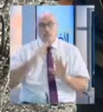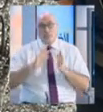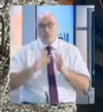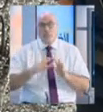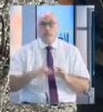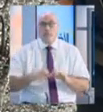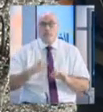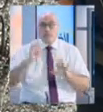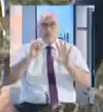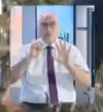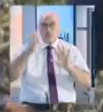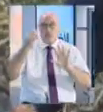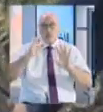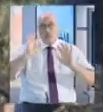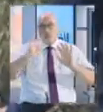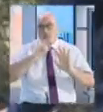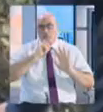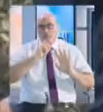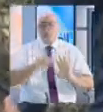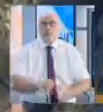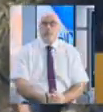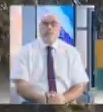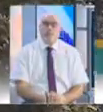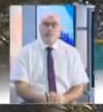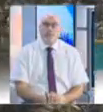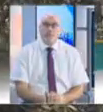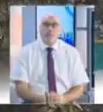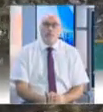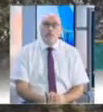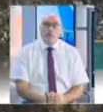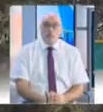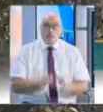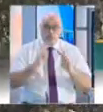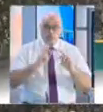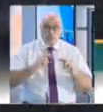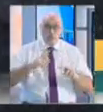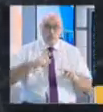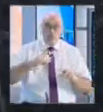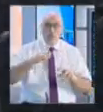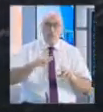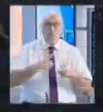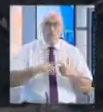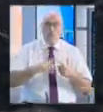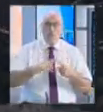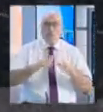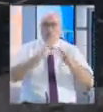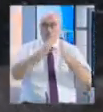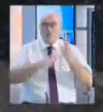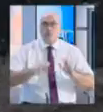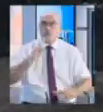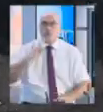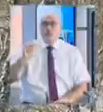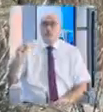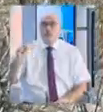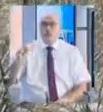تفوق 90%. فرق للمراقبة لا تزال تعمل على الإطفاء اليدوي لبقايا الحريق بجبال بن صالح،